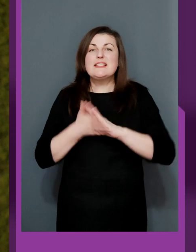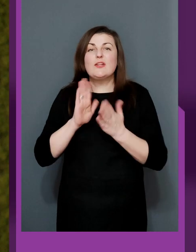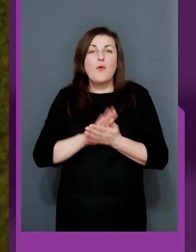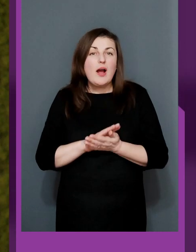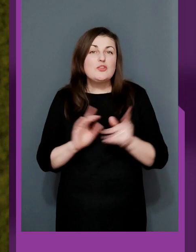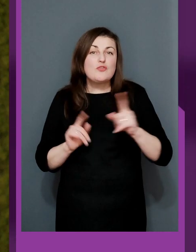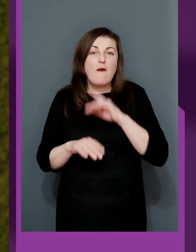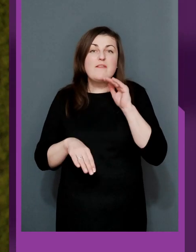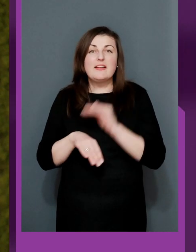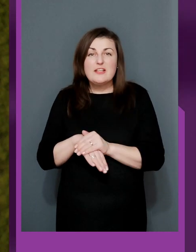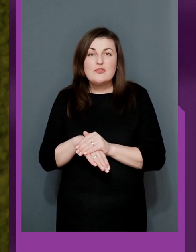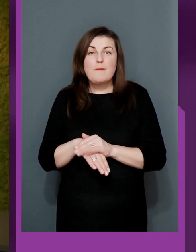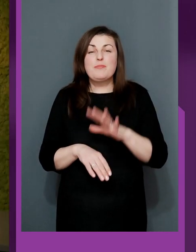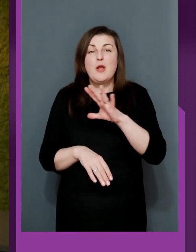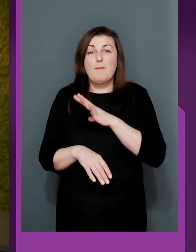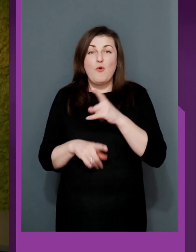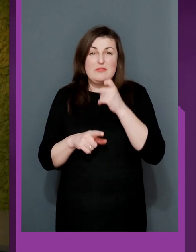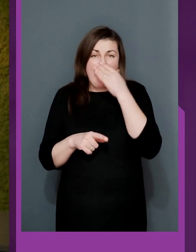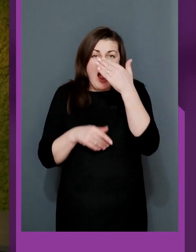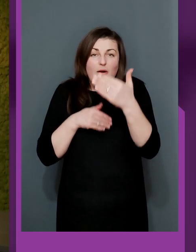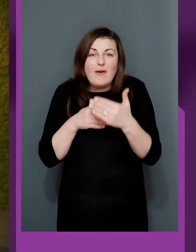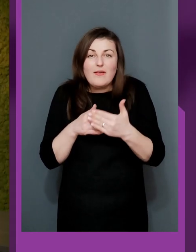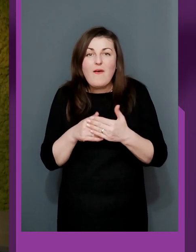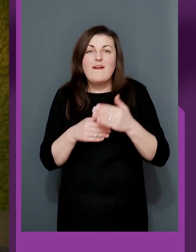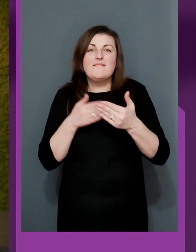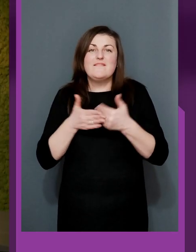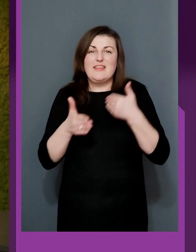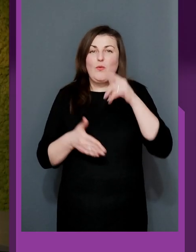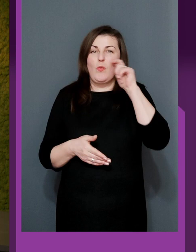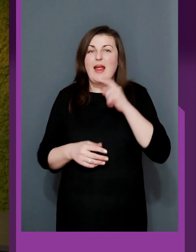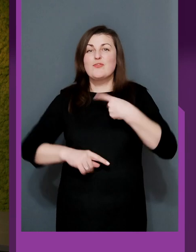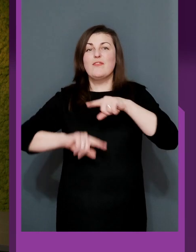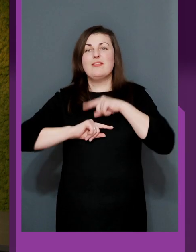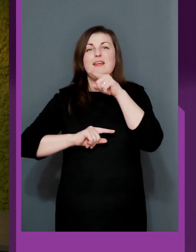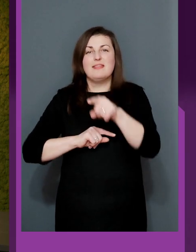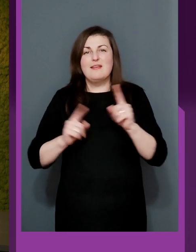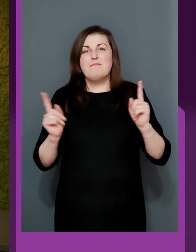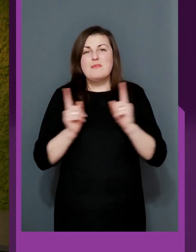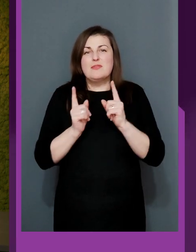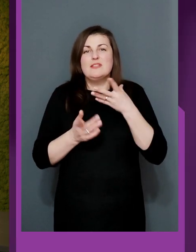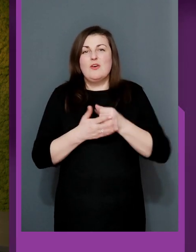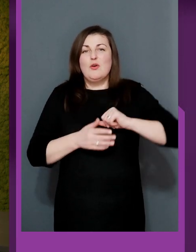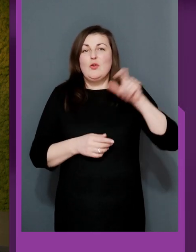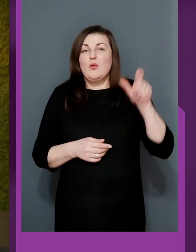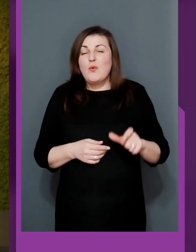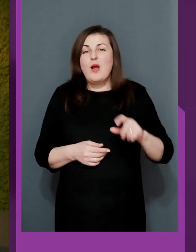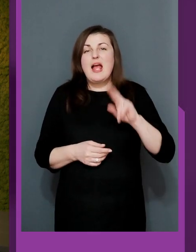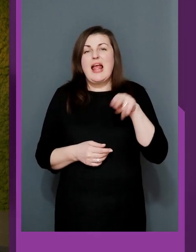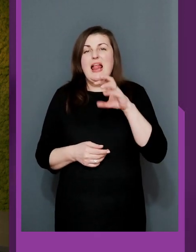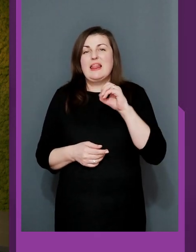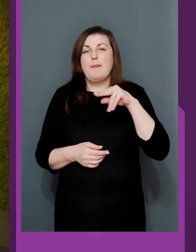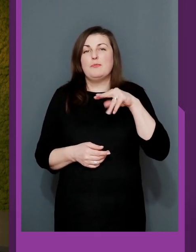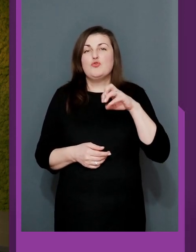ситуація що фактично був За крок і ми всі За крок від українського фіналу ти проти свого друга проти